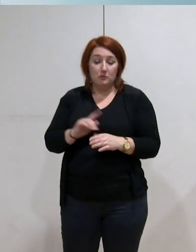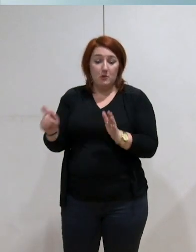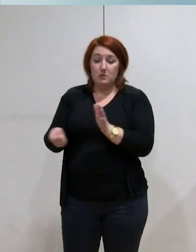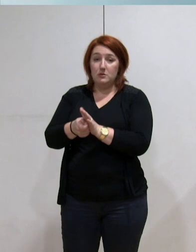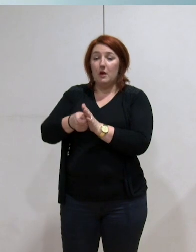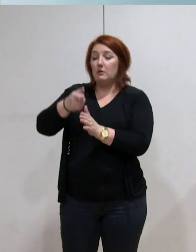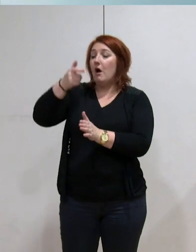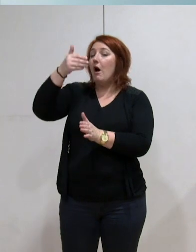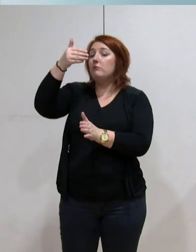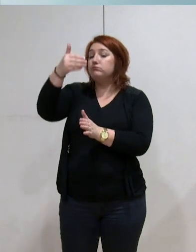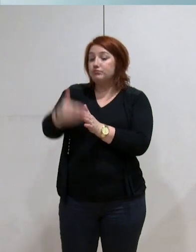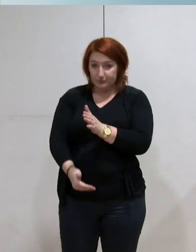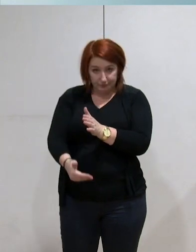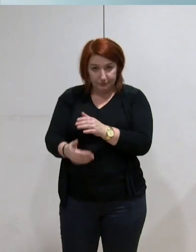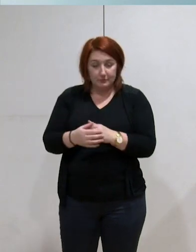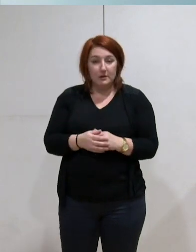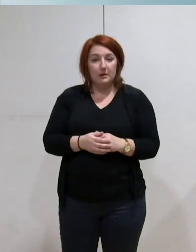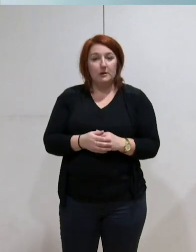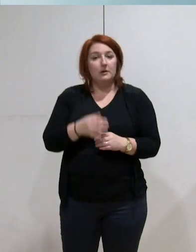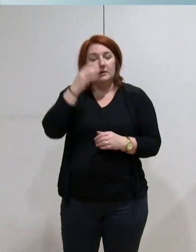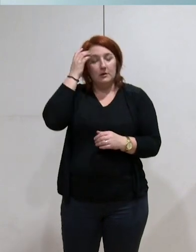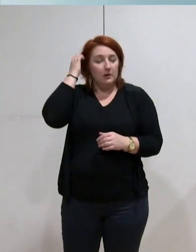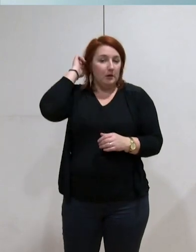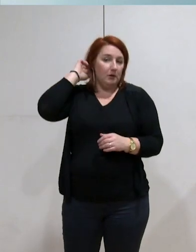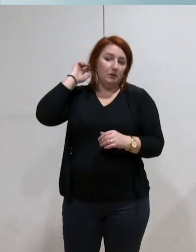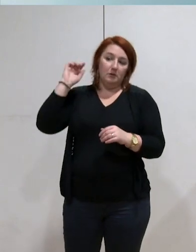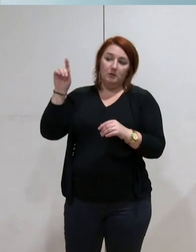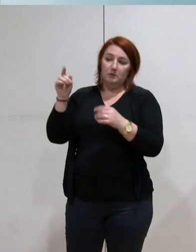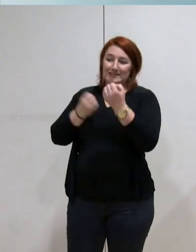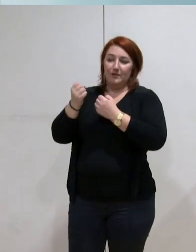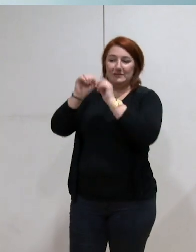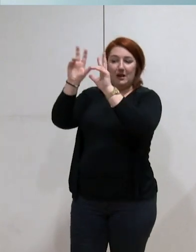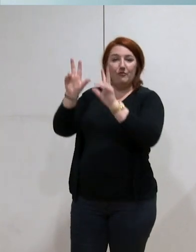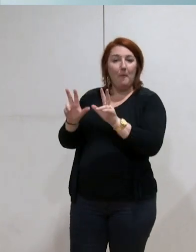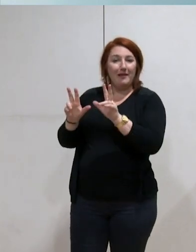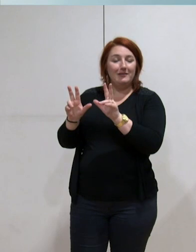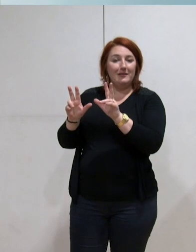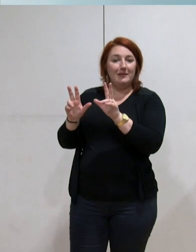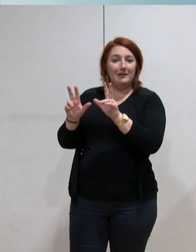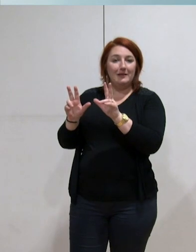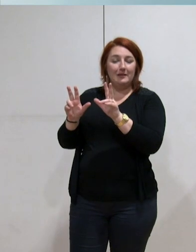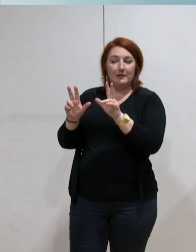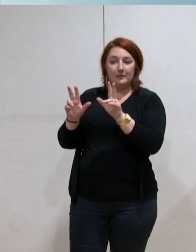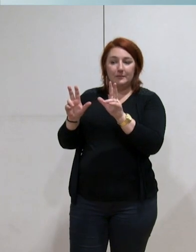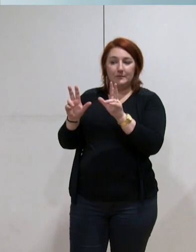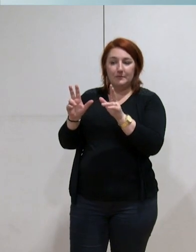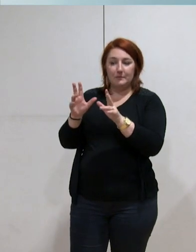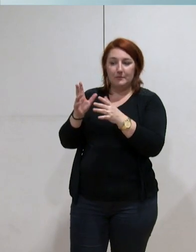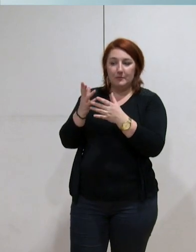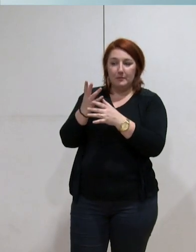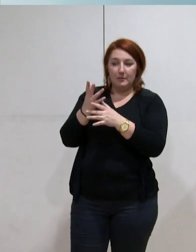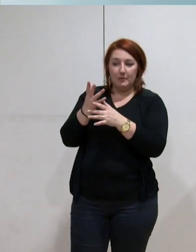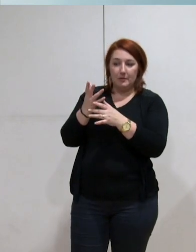et à mettre en perspective avec la mutualisation de du service informatique que l'on crée